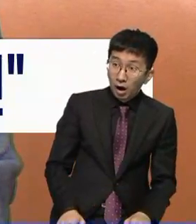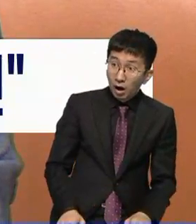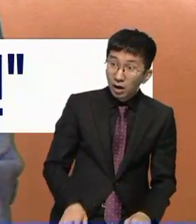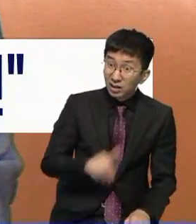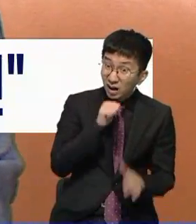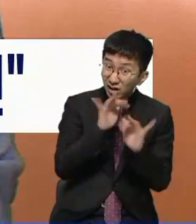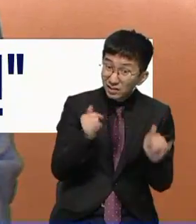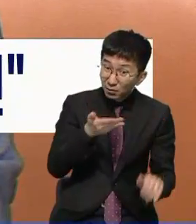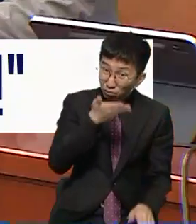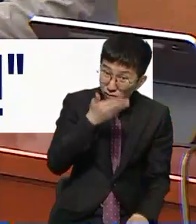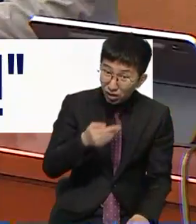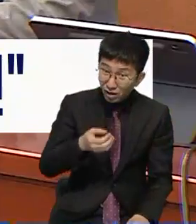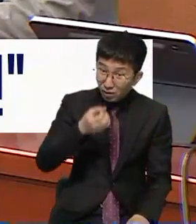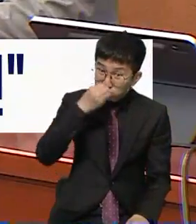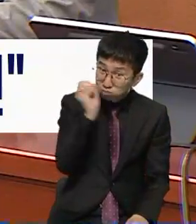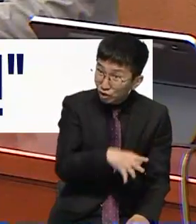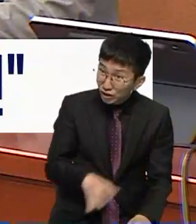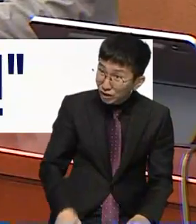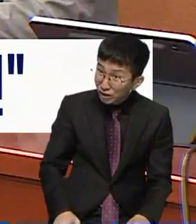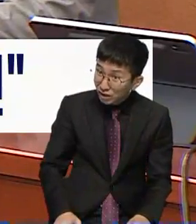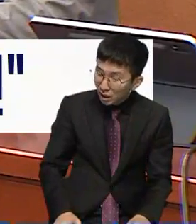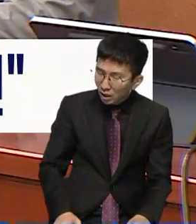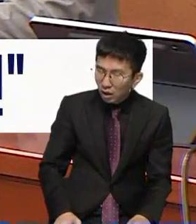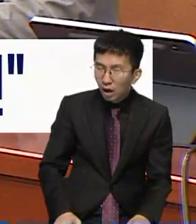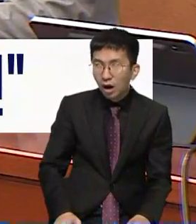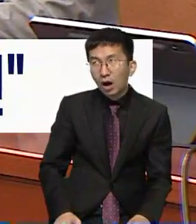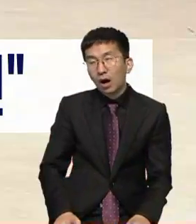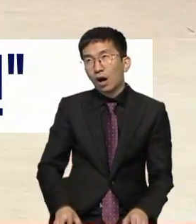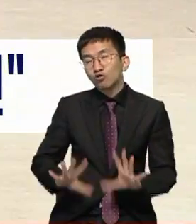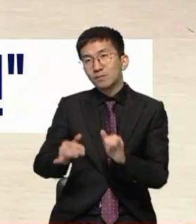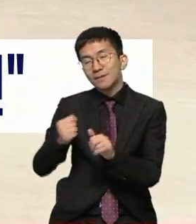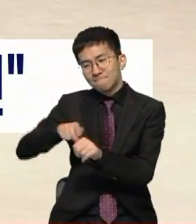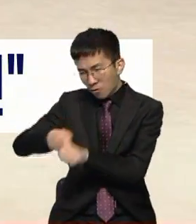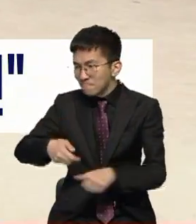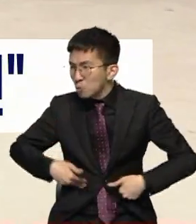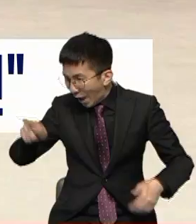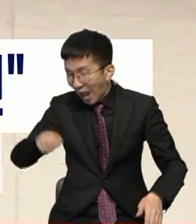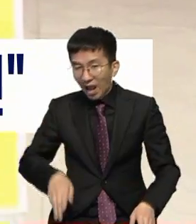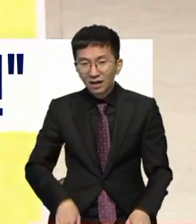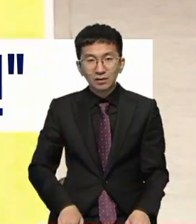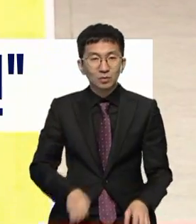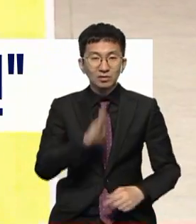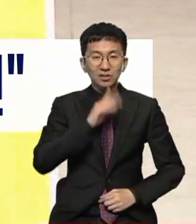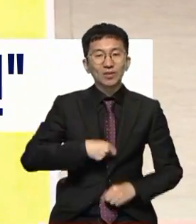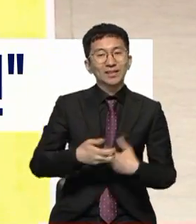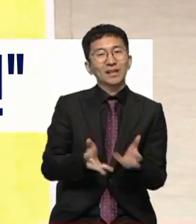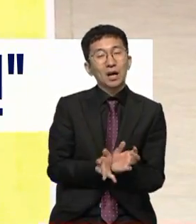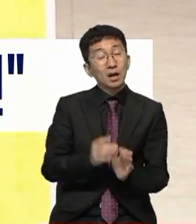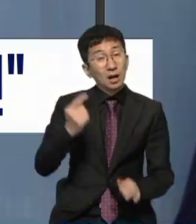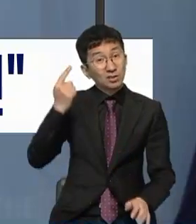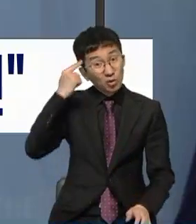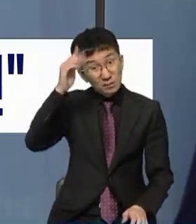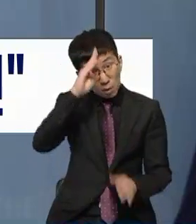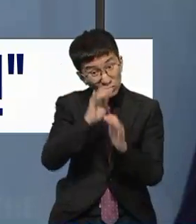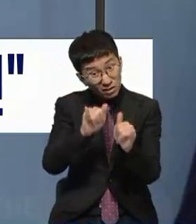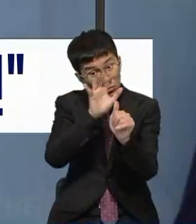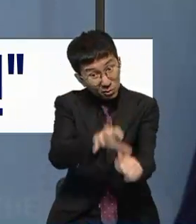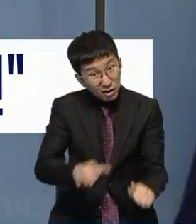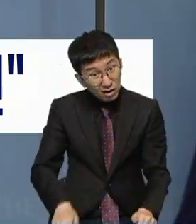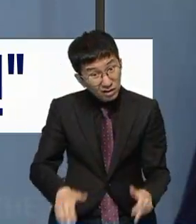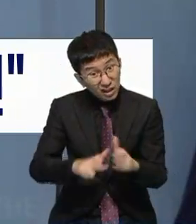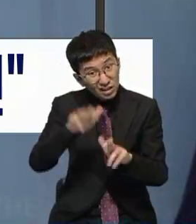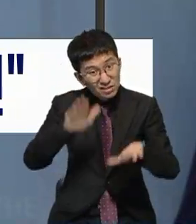없다면서 국민의힘의 성 의장 징계를 요구했습니다. 정의당도 정신질환자를 격리한다는 발언은 장애인을